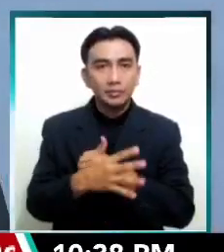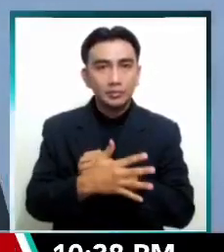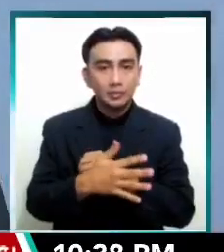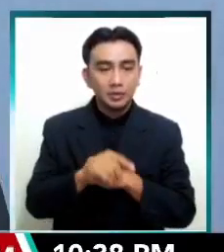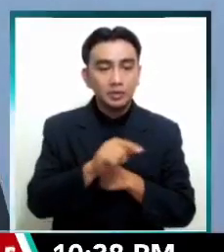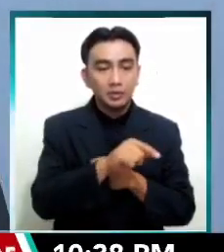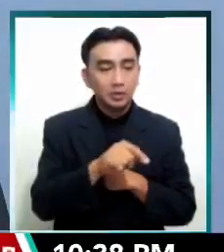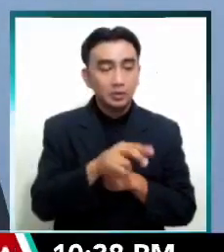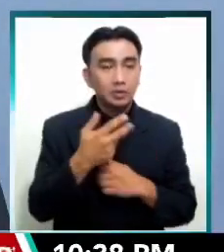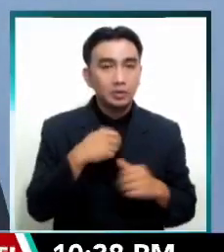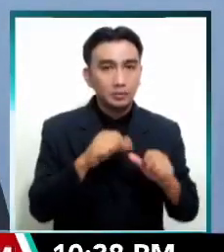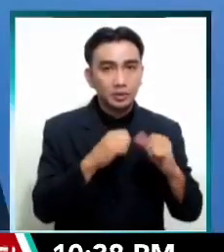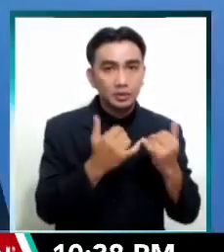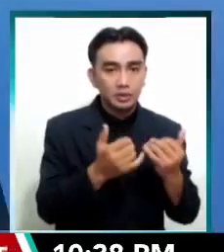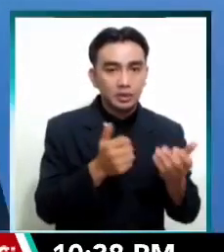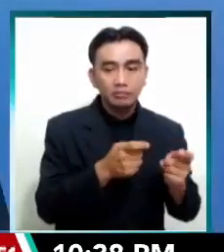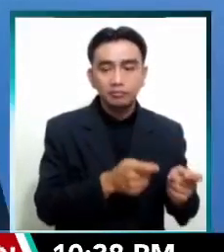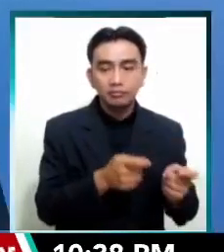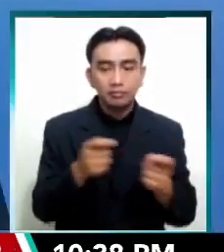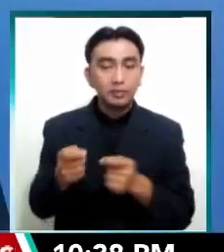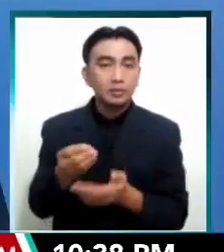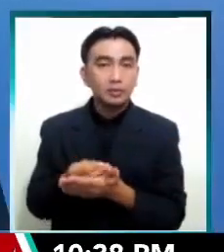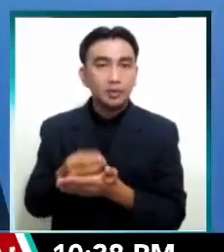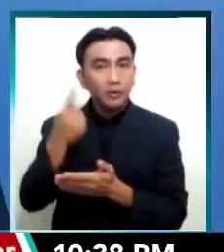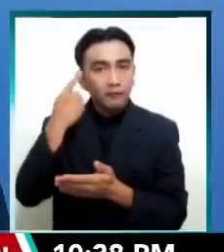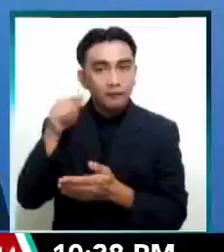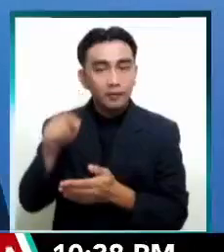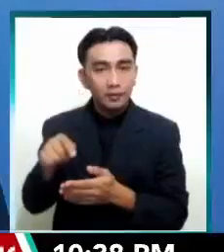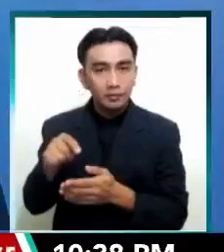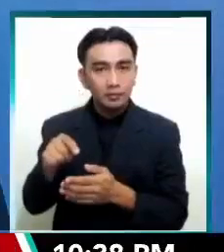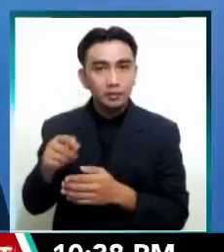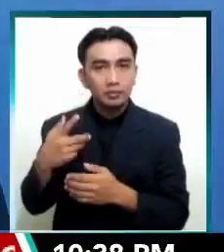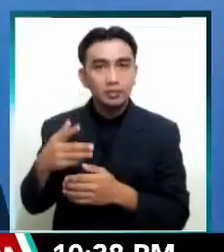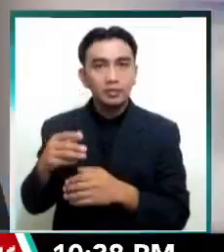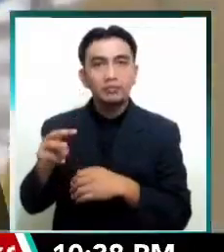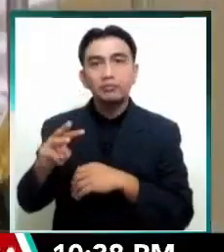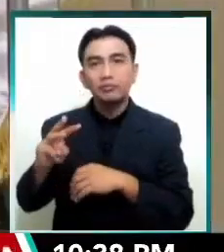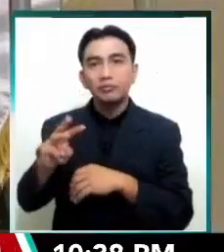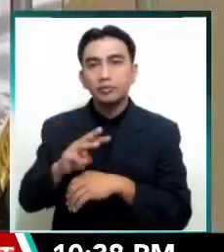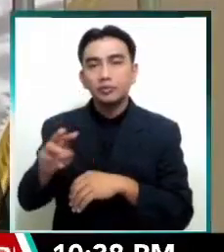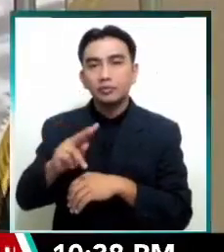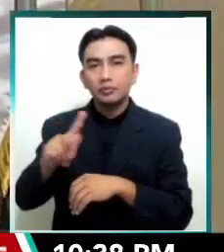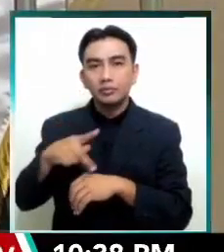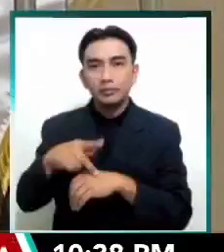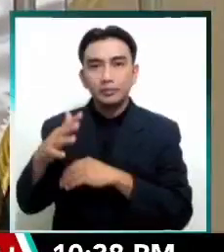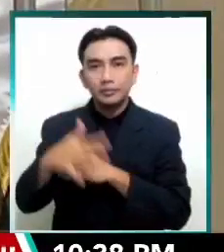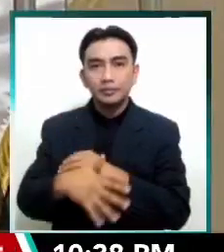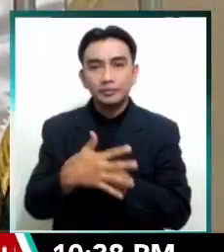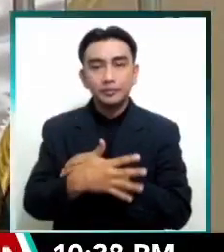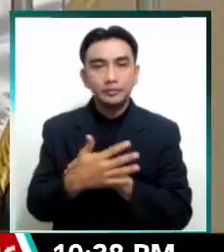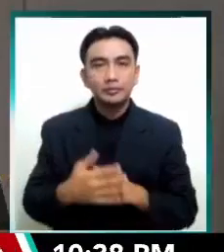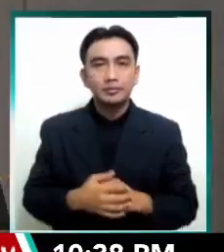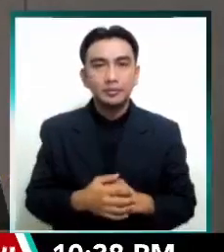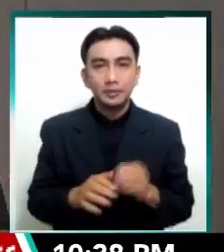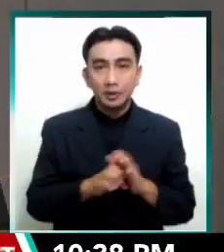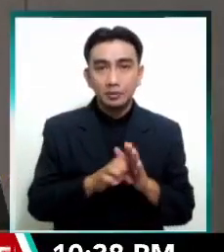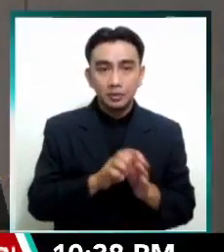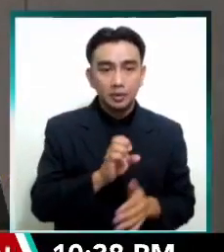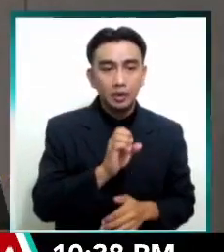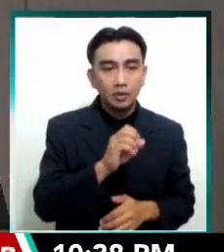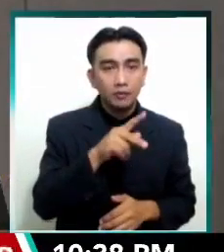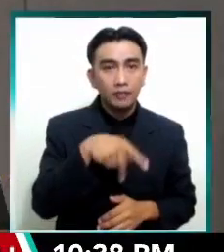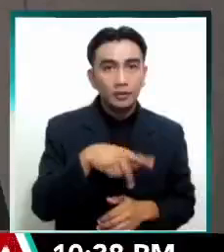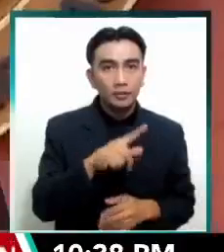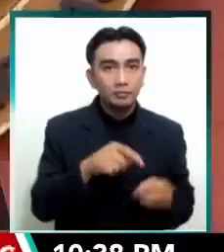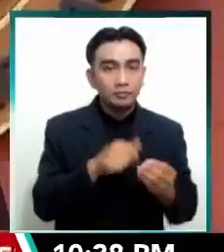ahensya sa ahensyang nagbabantay sa West Philippine Sea. Kabilang dyan ang confidential fund ng Office of the Vice President at Department